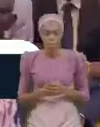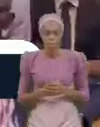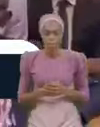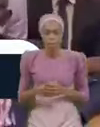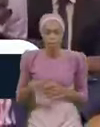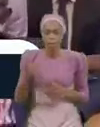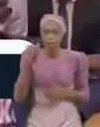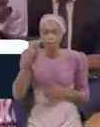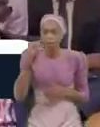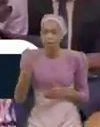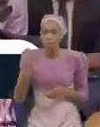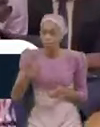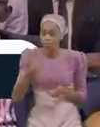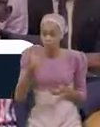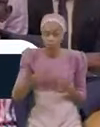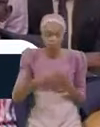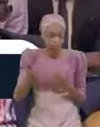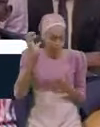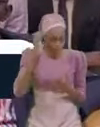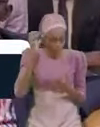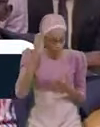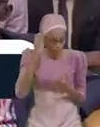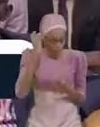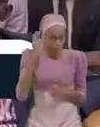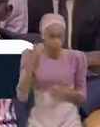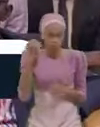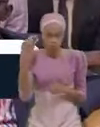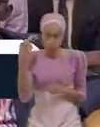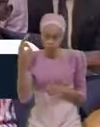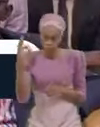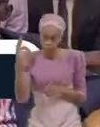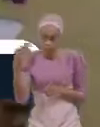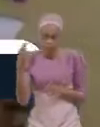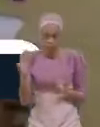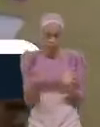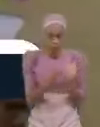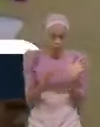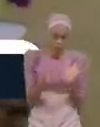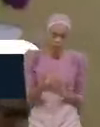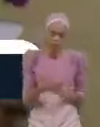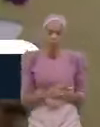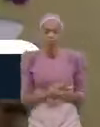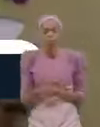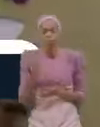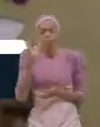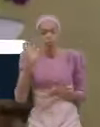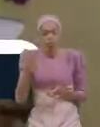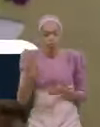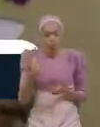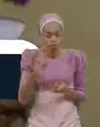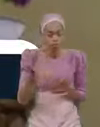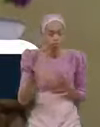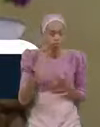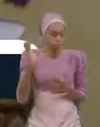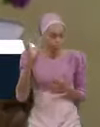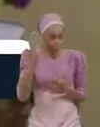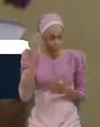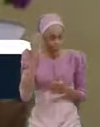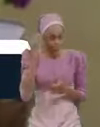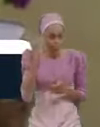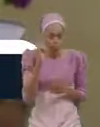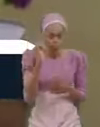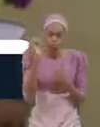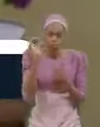elle a choisi écouter la Parole de Dieu elle a choisi d'écouter la Parole de